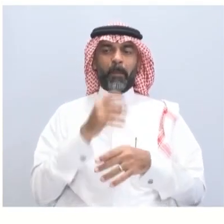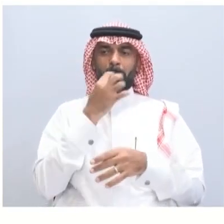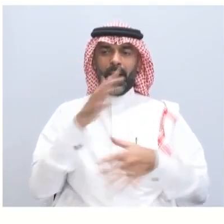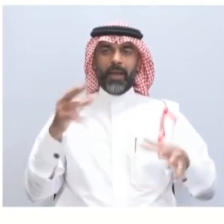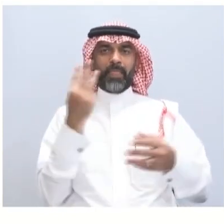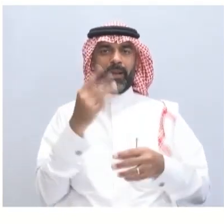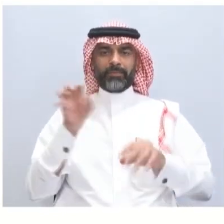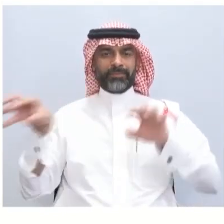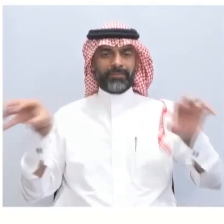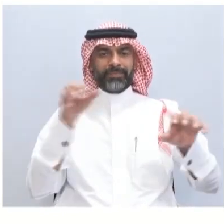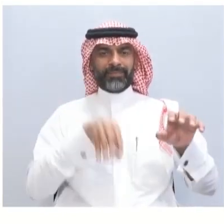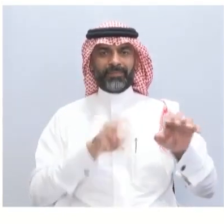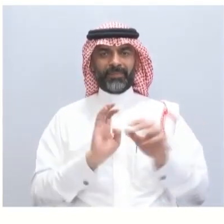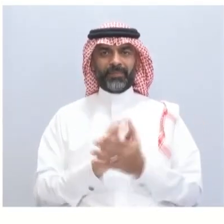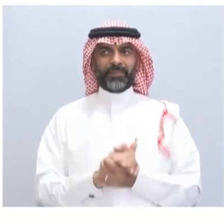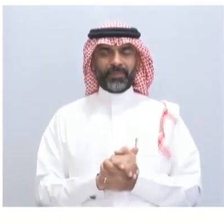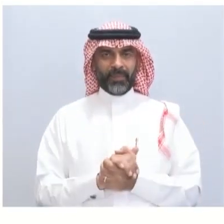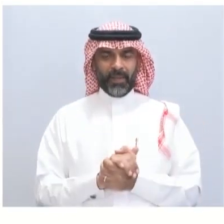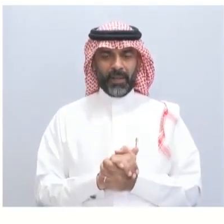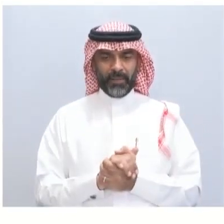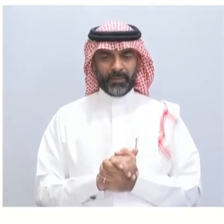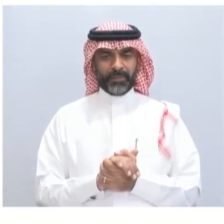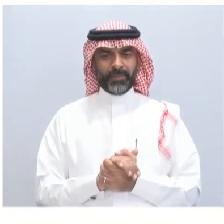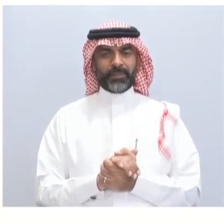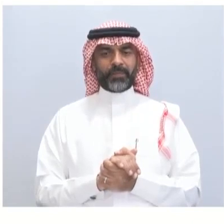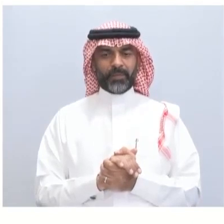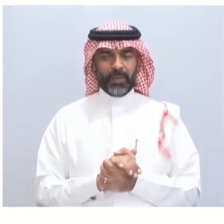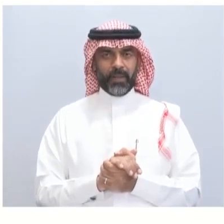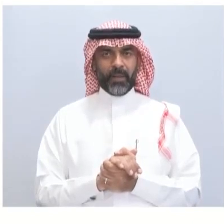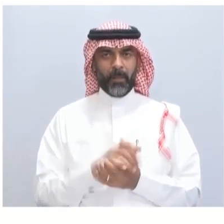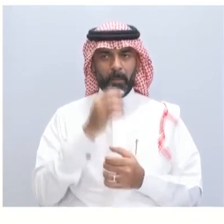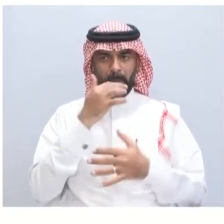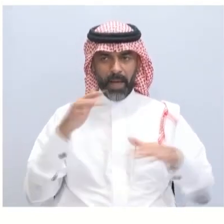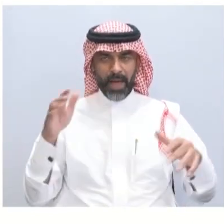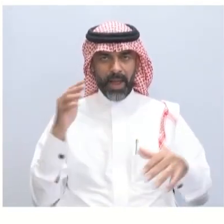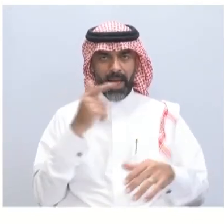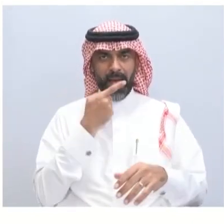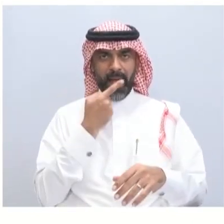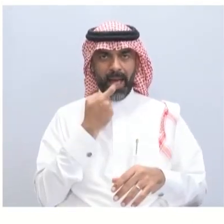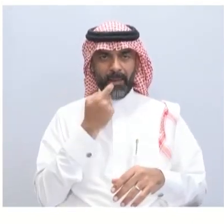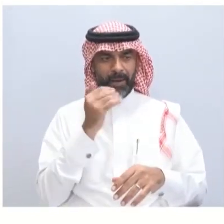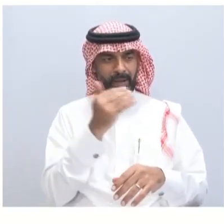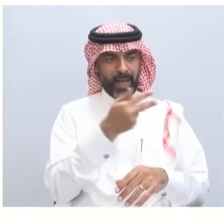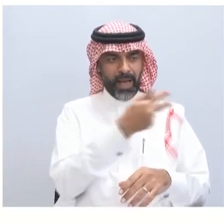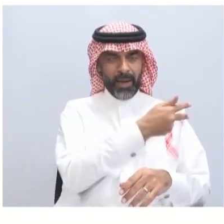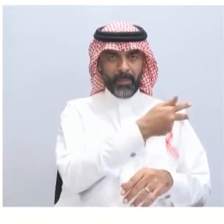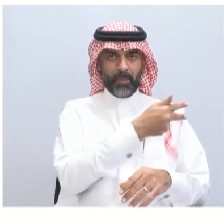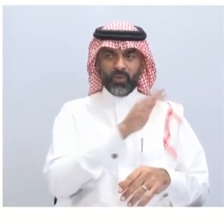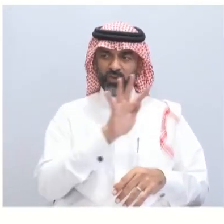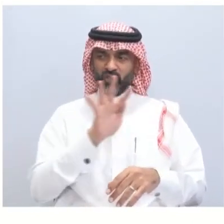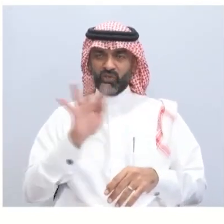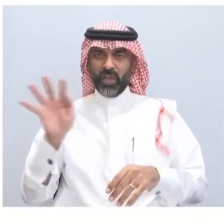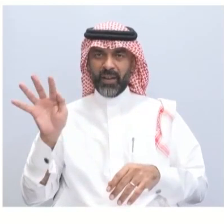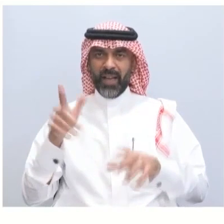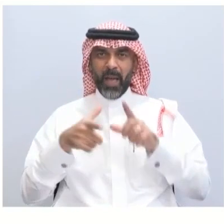الاقتصادي بها حيث وجد البحر الاحمر في الغرب الخليج العربي في الشرق وبحر العرب